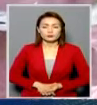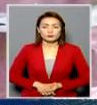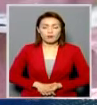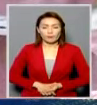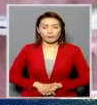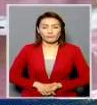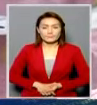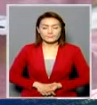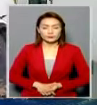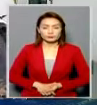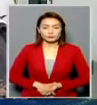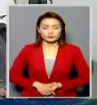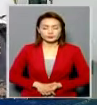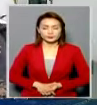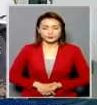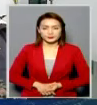бюджету.